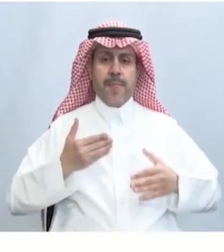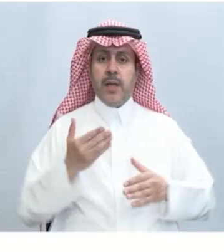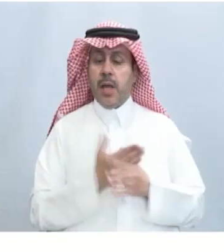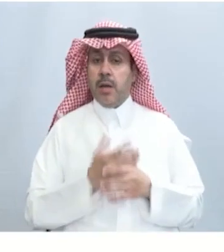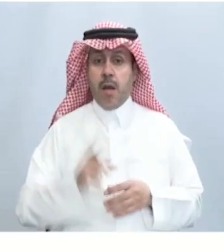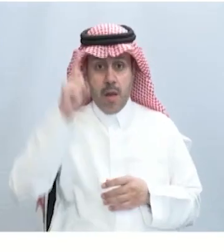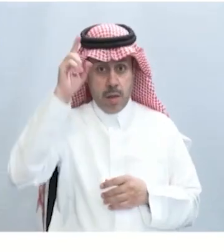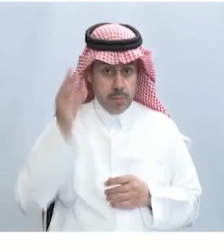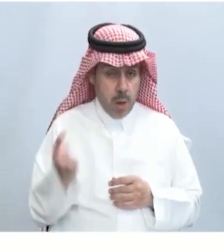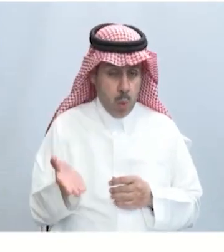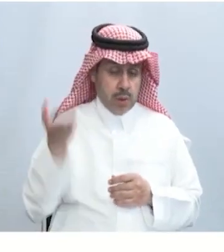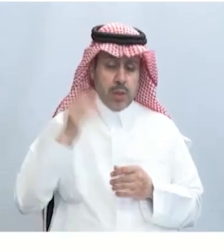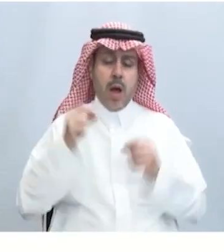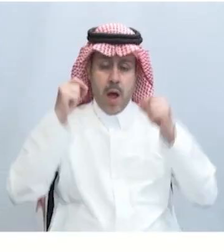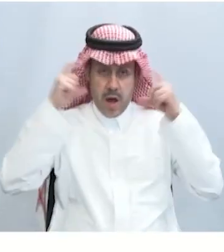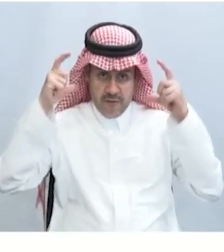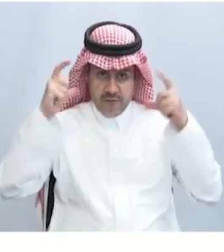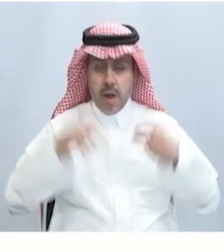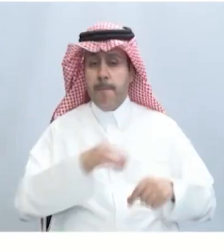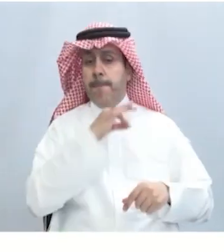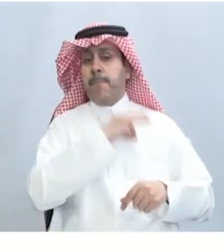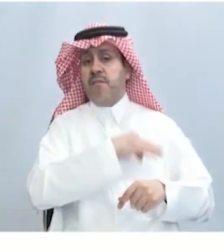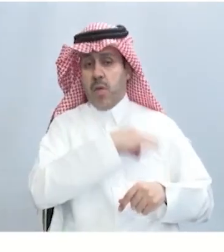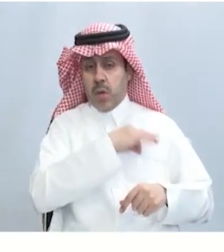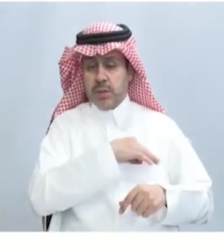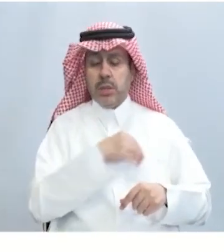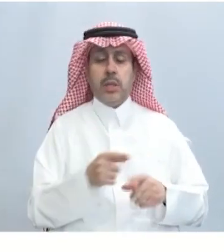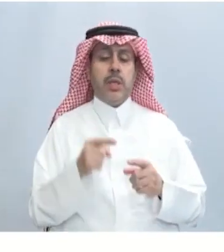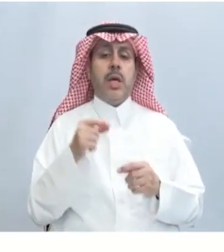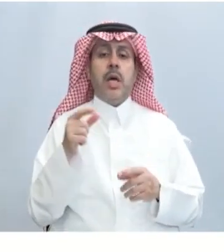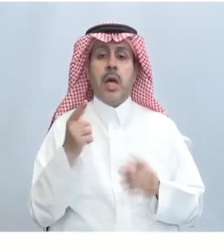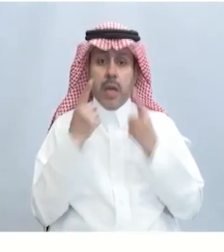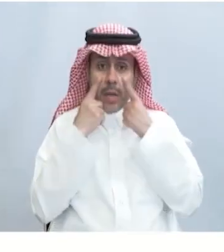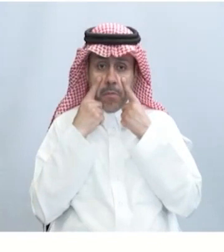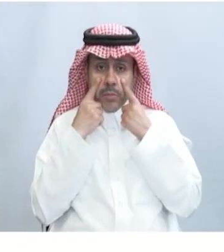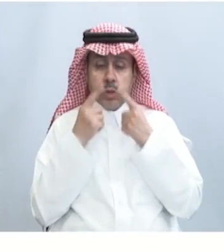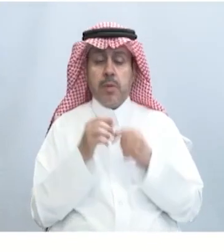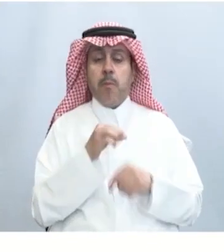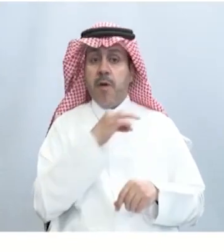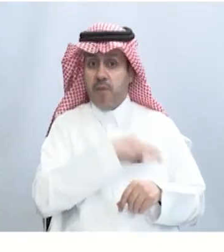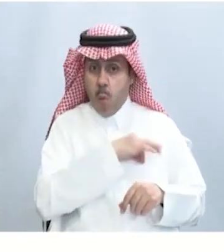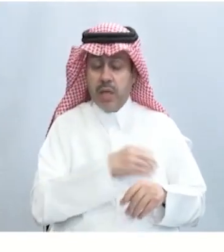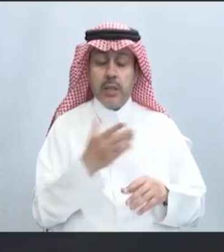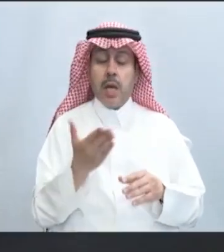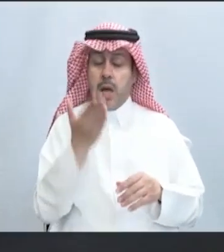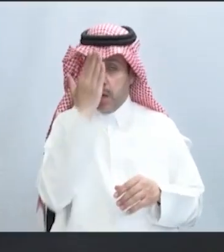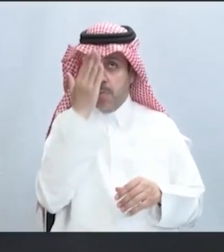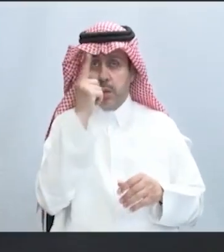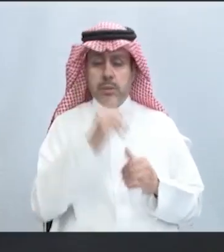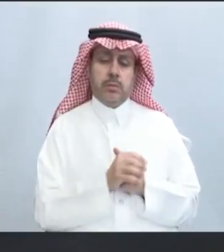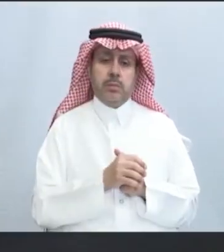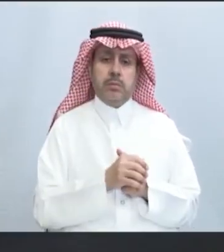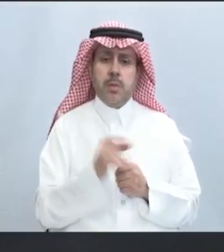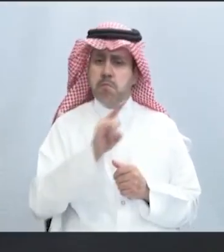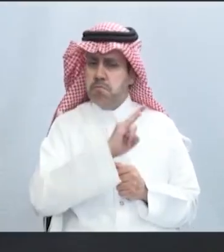سبحانه العالم بمصالح العباد فلا حكم احسن من حكمه لا يمكن ان ياتي حكم احسن من حكم الله